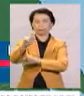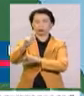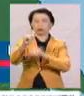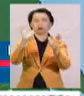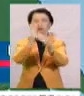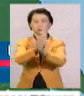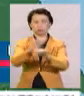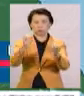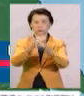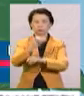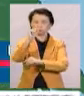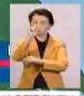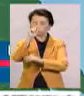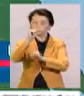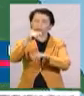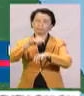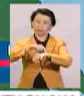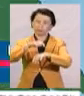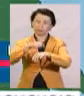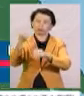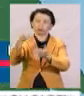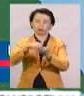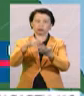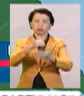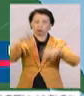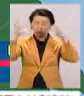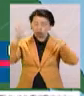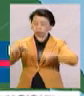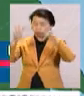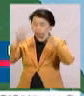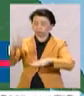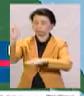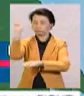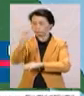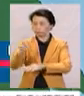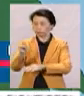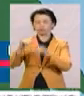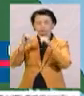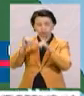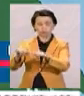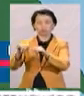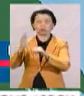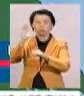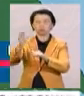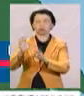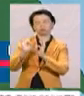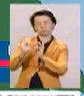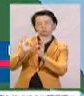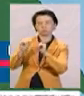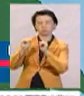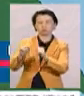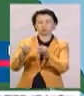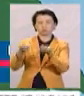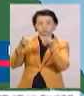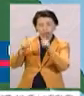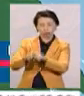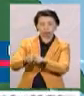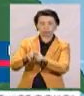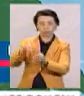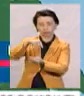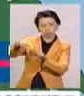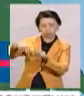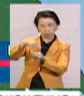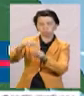dalam sedikit masa lagi. Manakala hujan lebat dan ribut petir juga masih lagi dijangka berpotensi untuk berlaku di